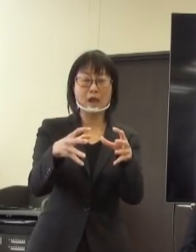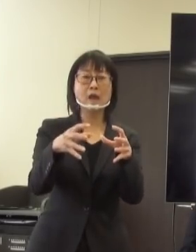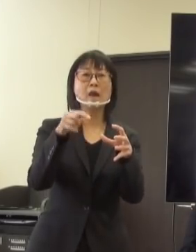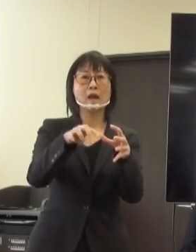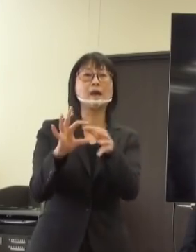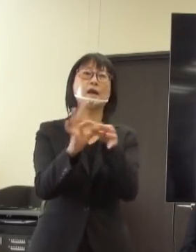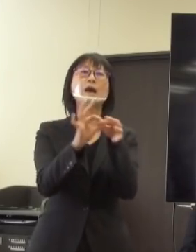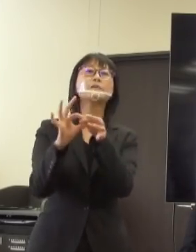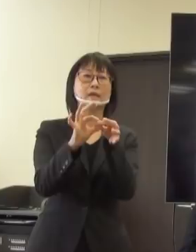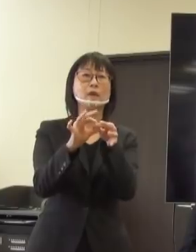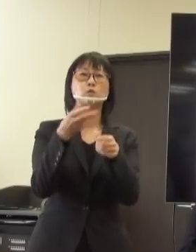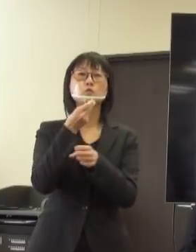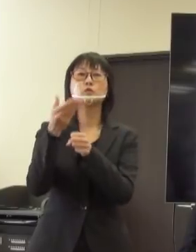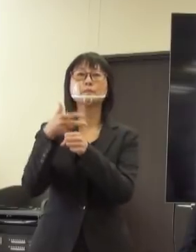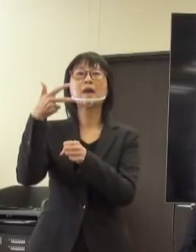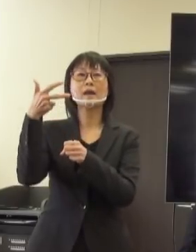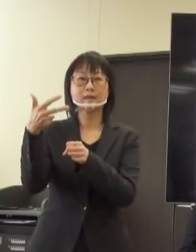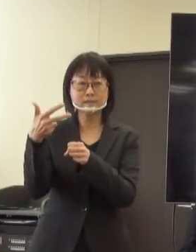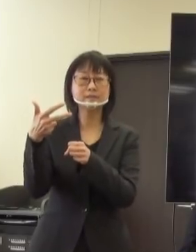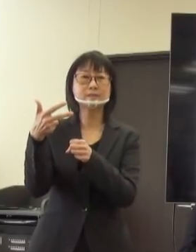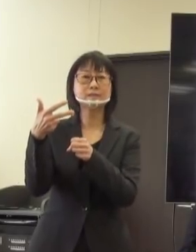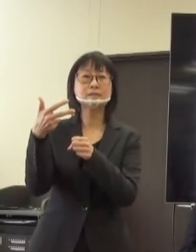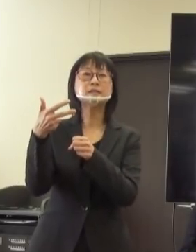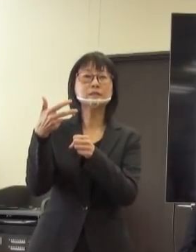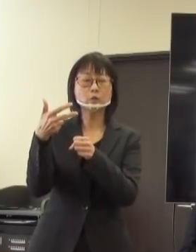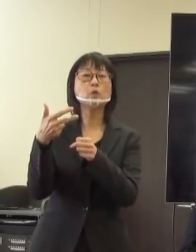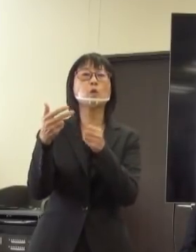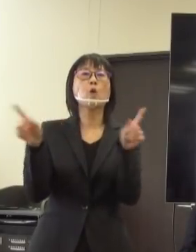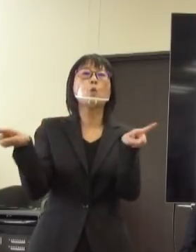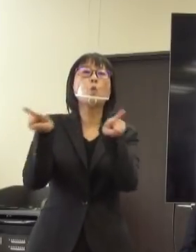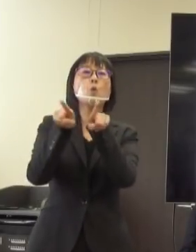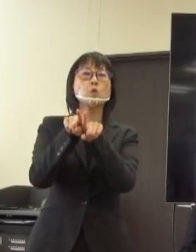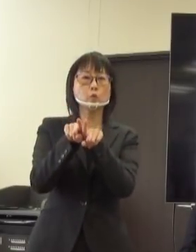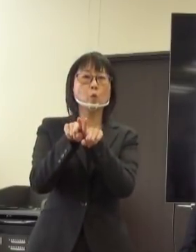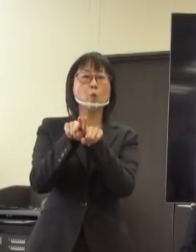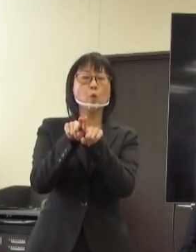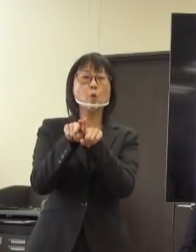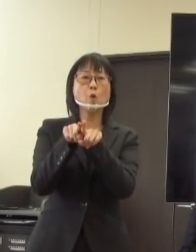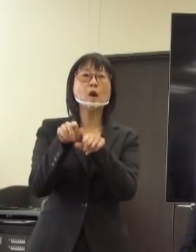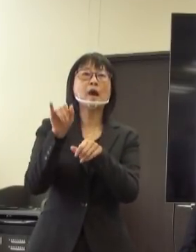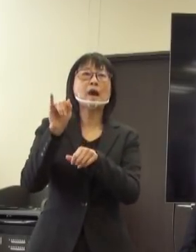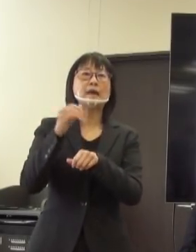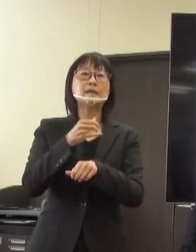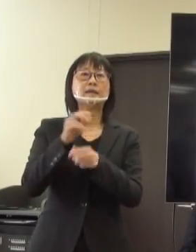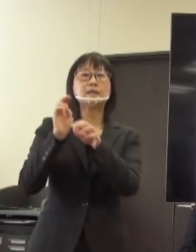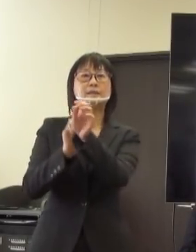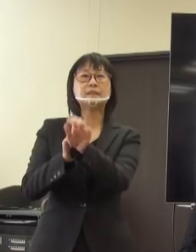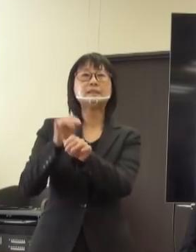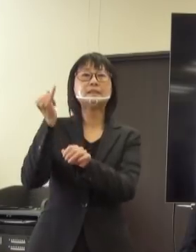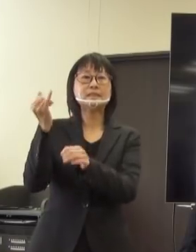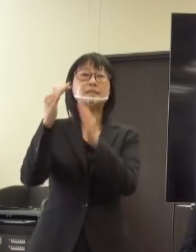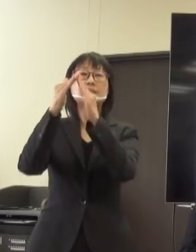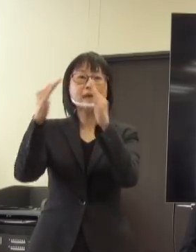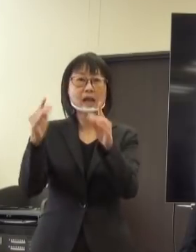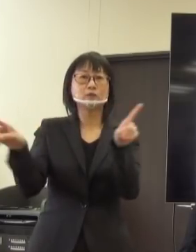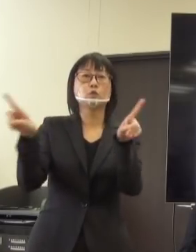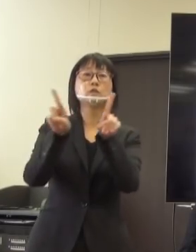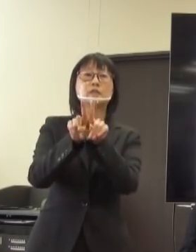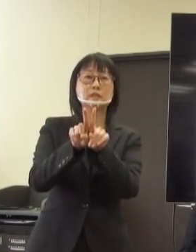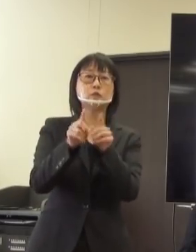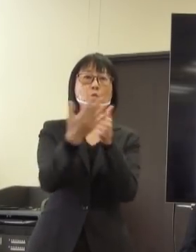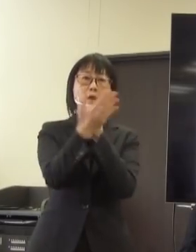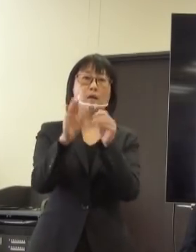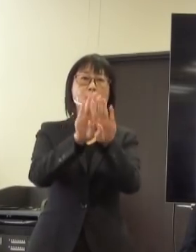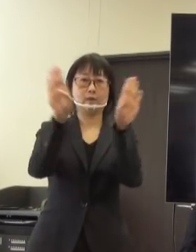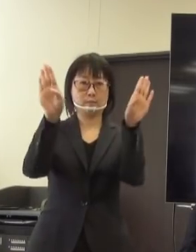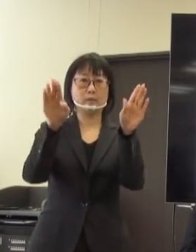福島市医師会の合同記者会見を行います。本日は福島市医師会岡野会長にもご同席いただいております。内容についてまず市長よ